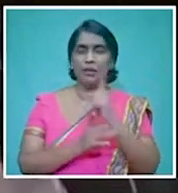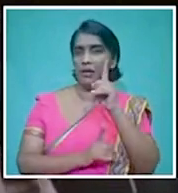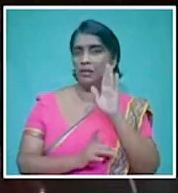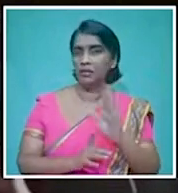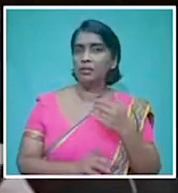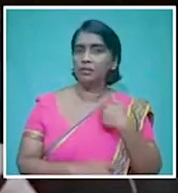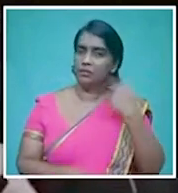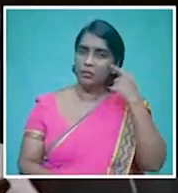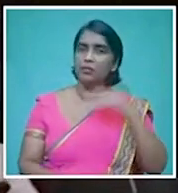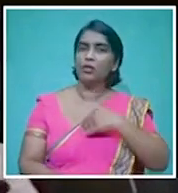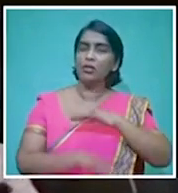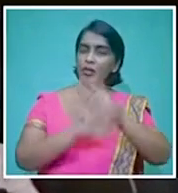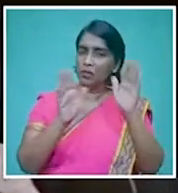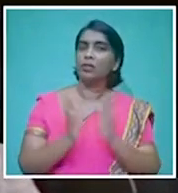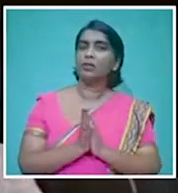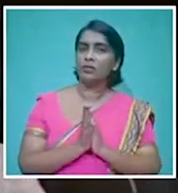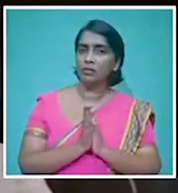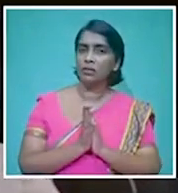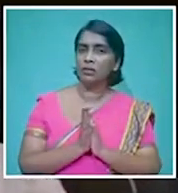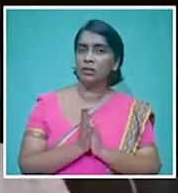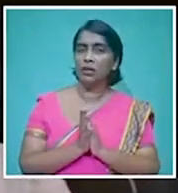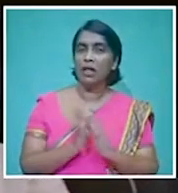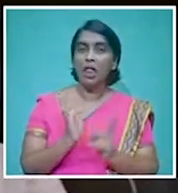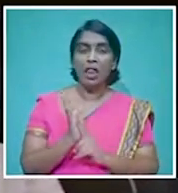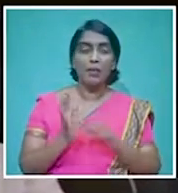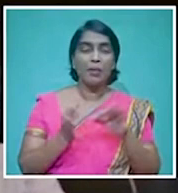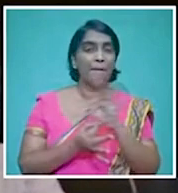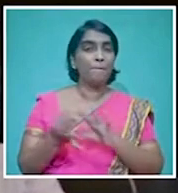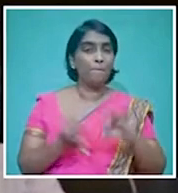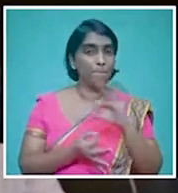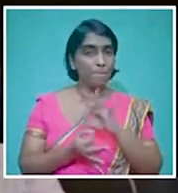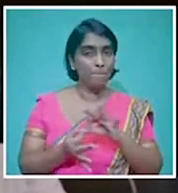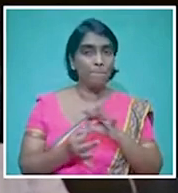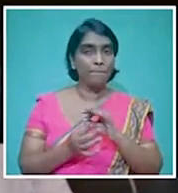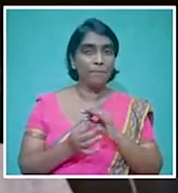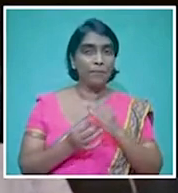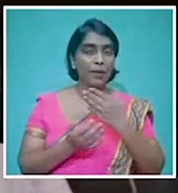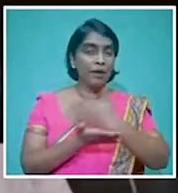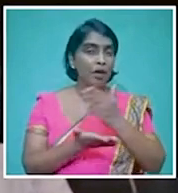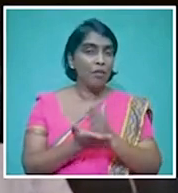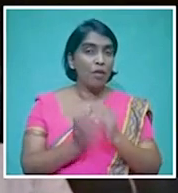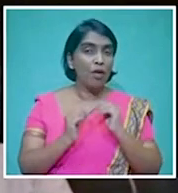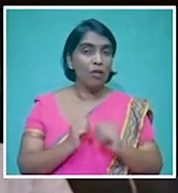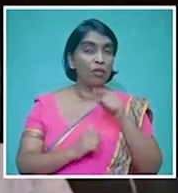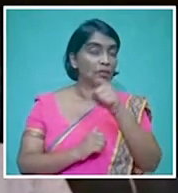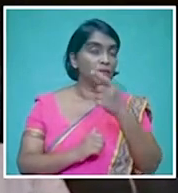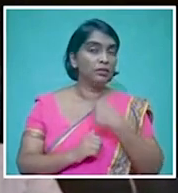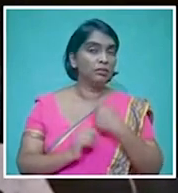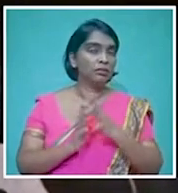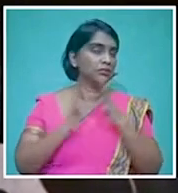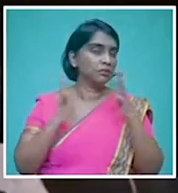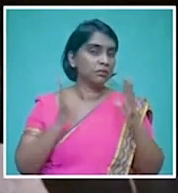මම හිතන්නේ අපි සියලු දෙනාටම මේ ලිබරල් ප්‍රජාතන්ත්‍රවාදයේ සීමාවන් තේරුම් ගන්න ඔහු අපිට